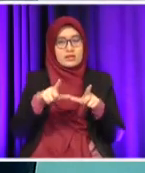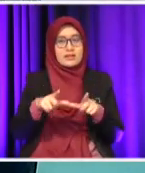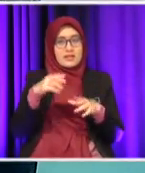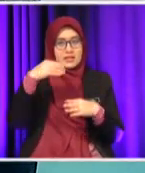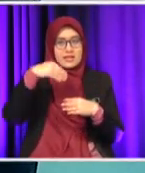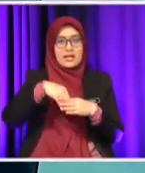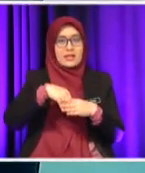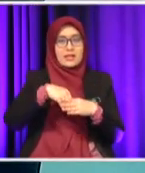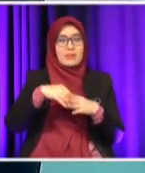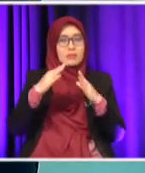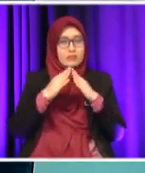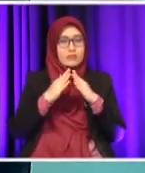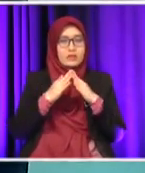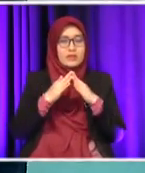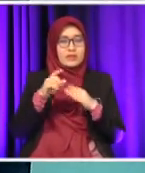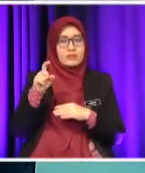juga